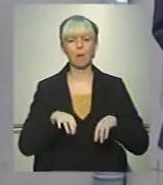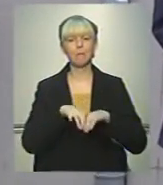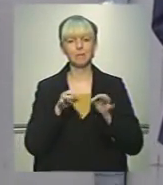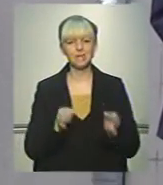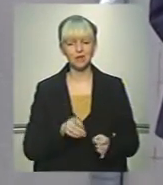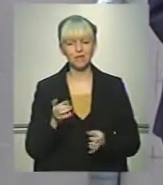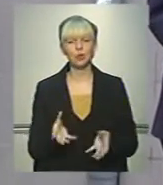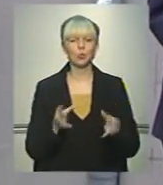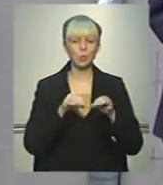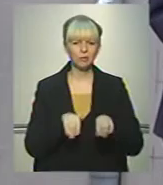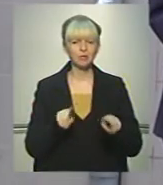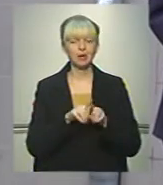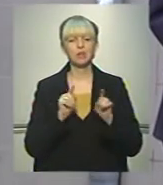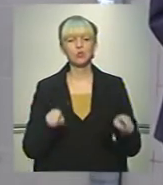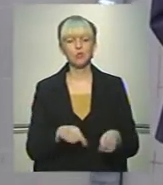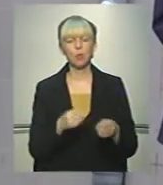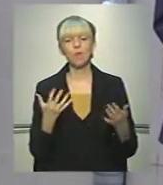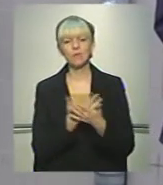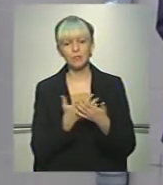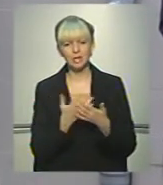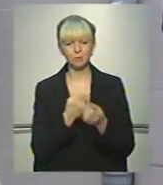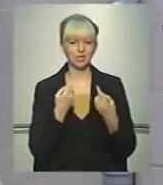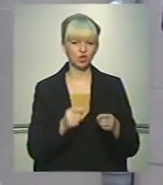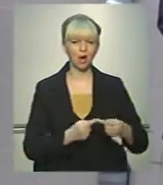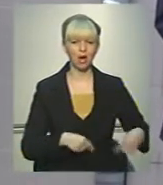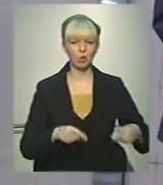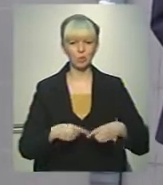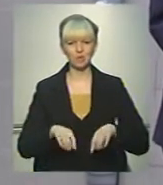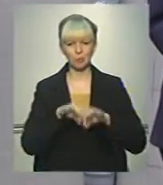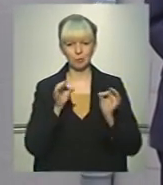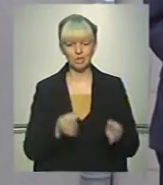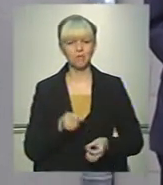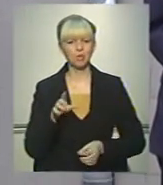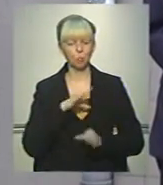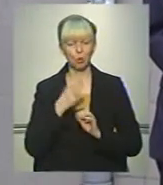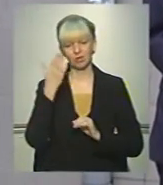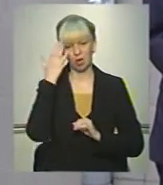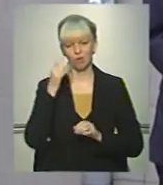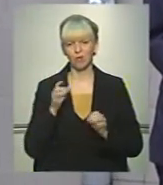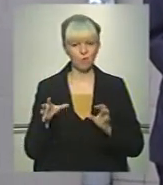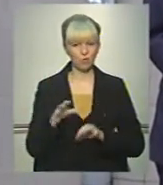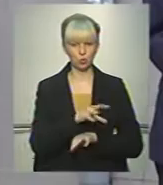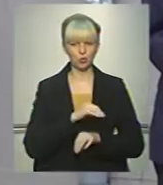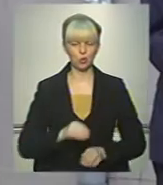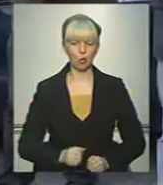мистецтвом. Він долучався також і до створення фільмів та інших галузей мистецтва. Він був талановитий усьому.